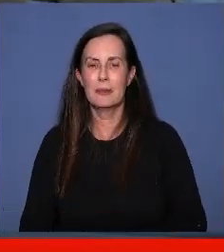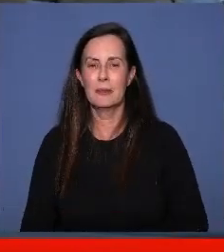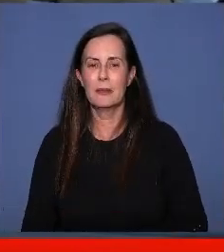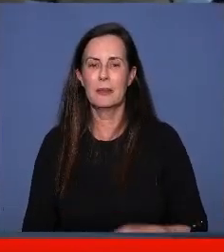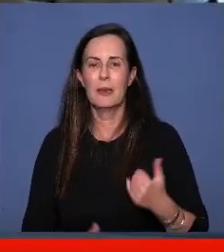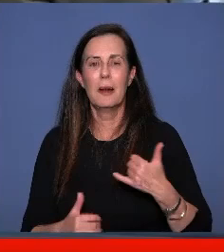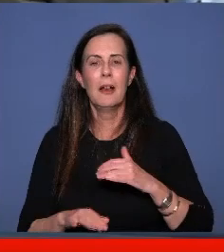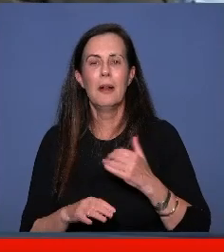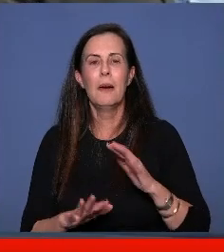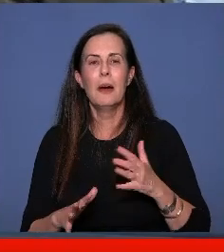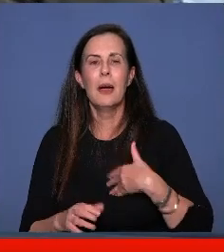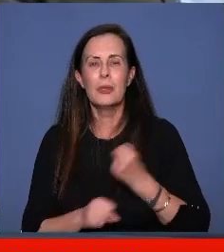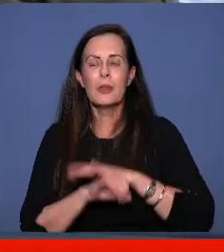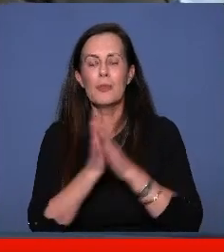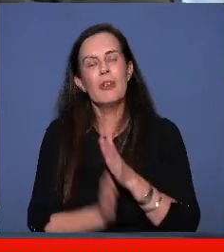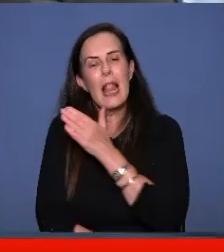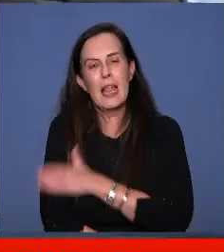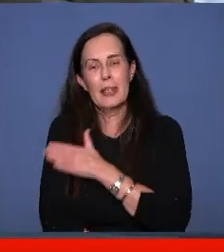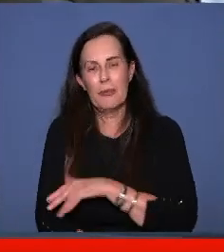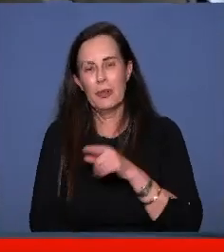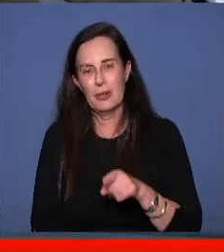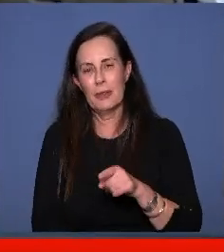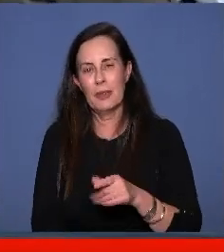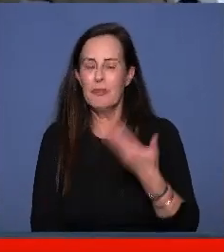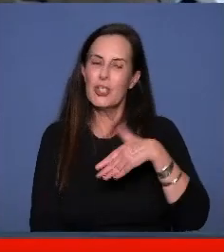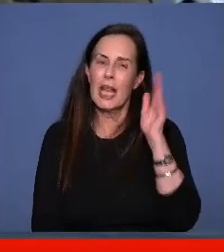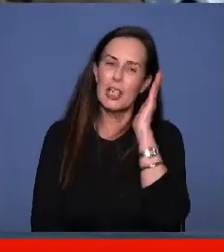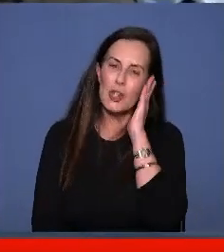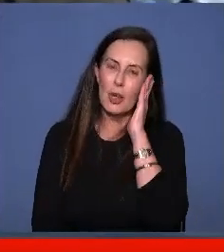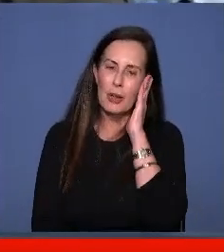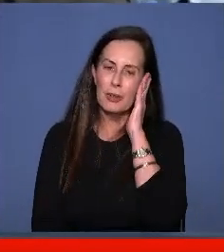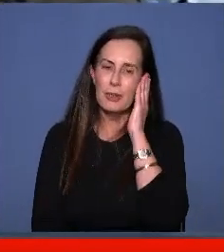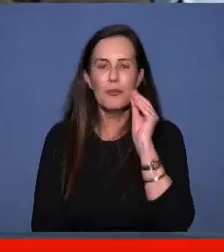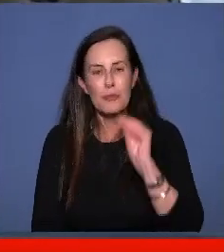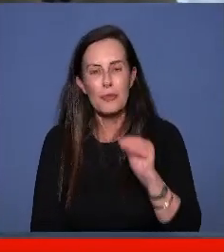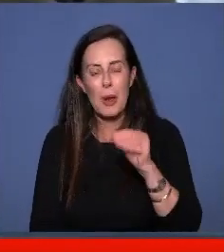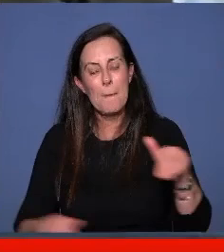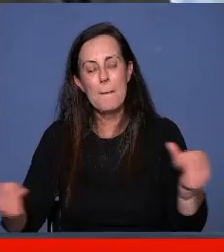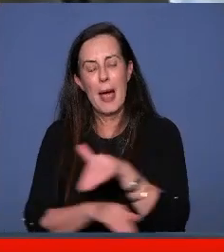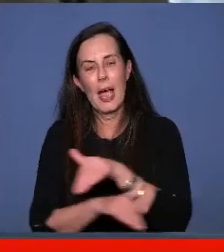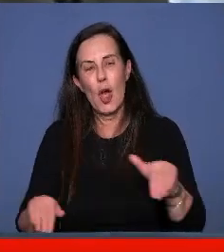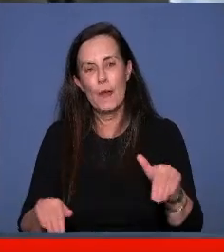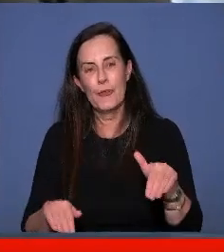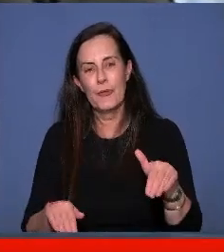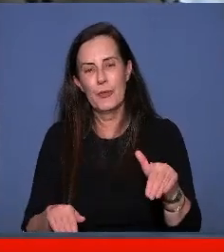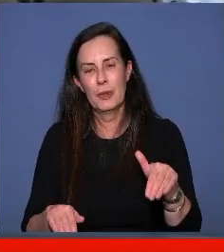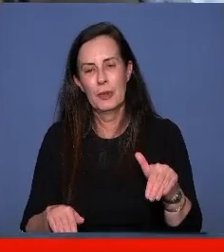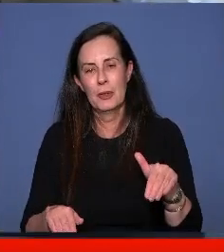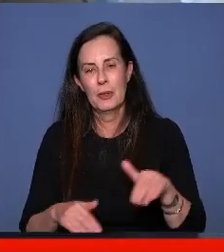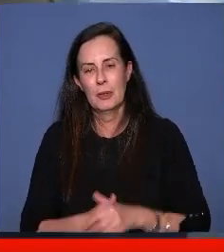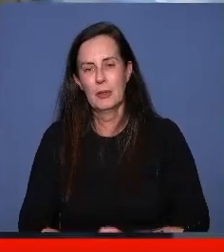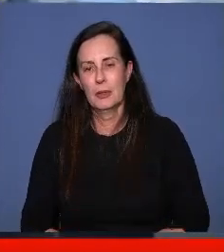עכשיו כדי ללטף אותך לפני השינה ולנשק אותך באמצע הרחוב